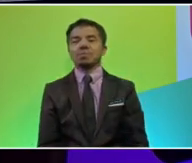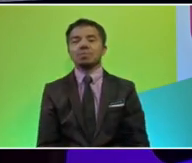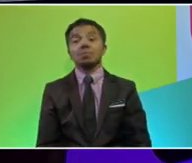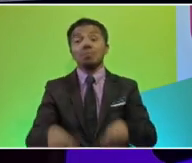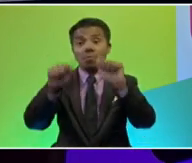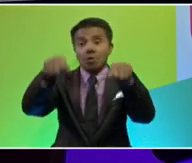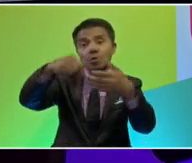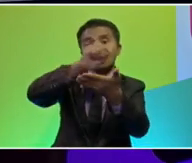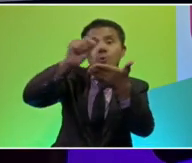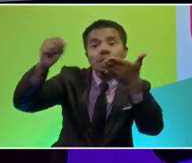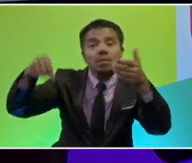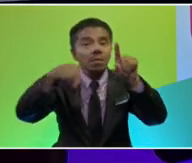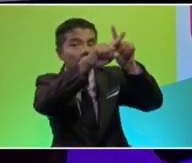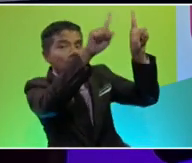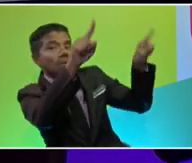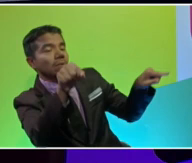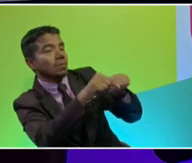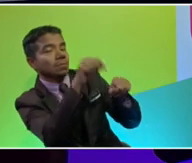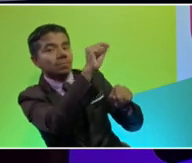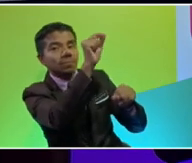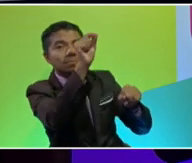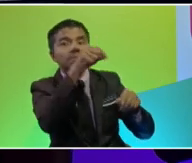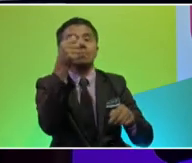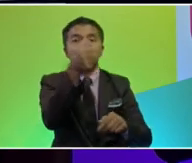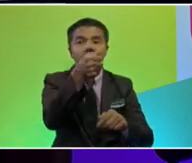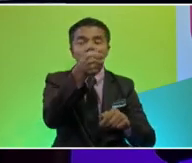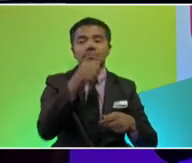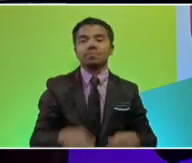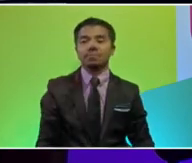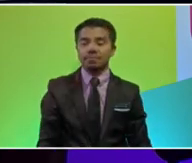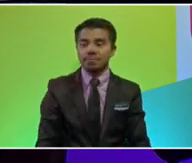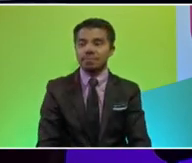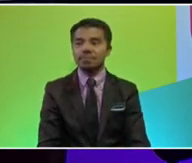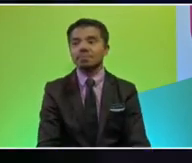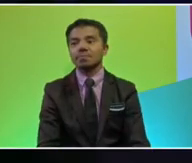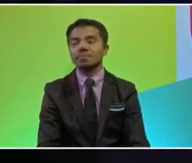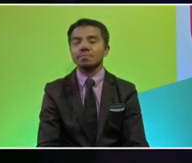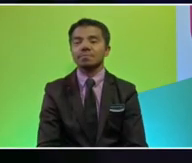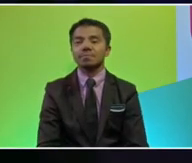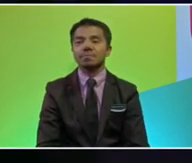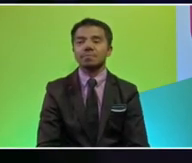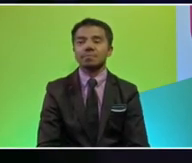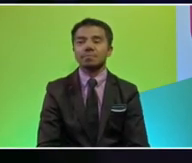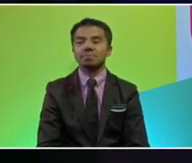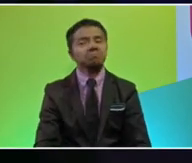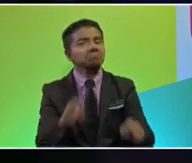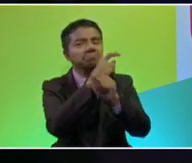tidak berhasil tidak berhasil Baiklah saya sudah tulis tidak